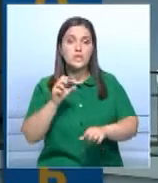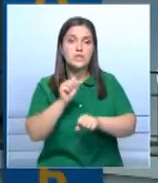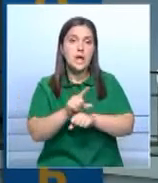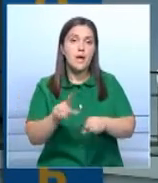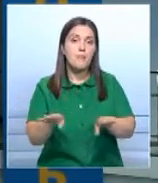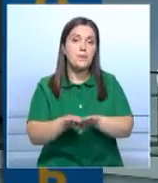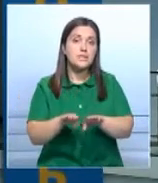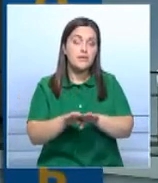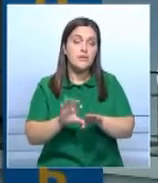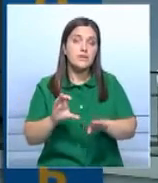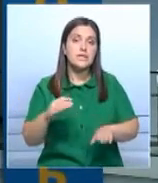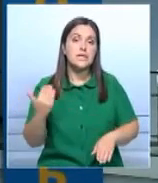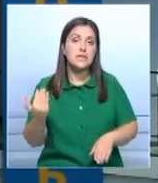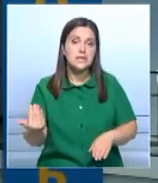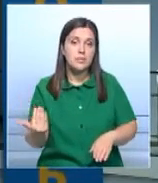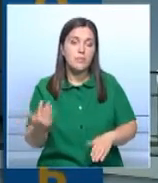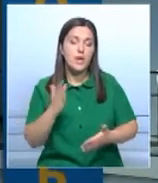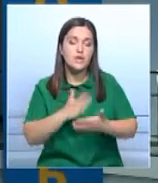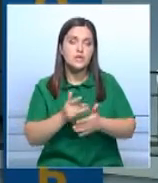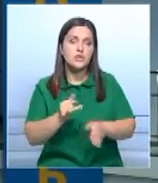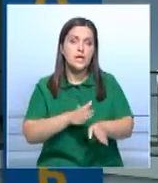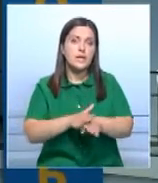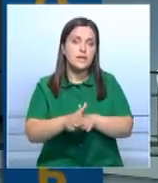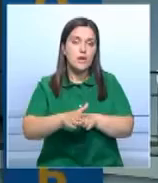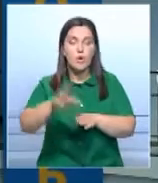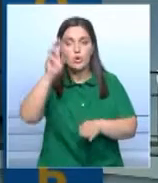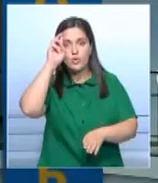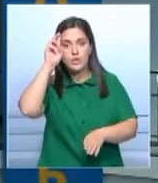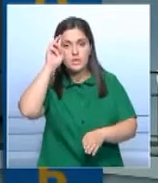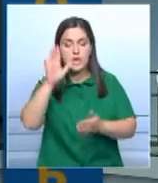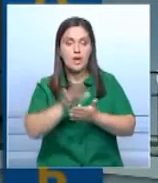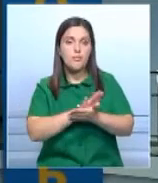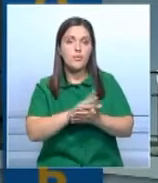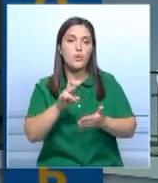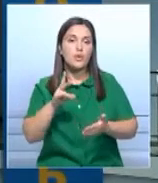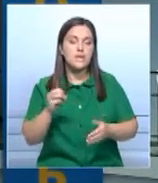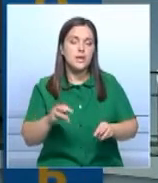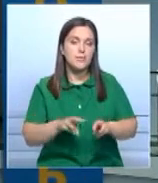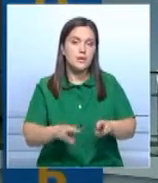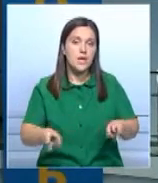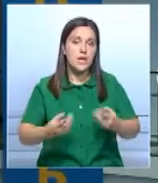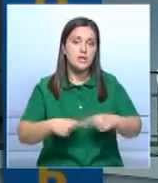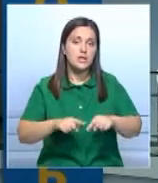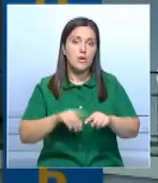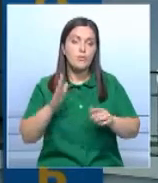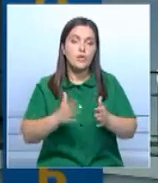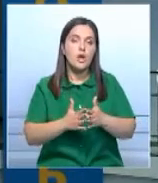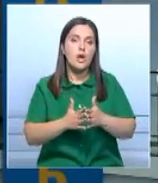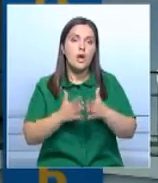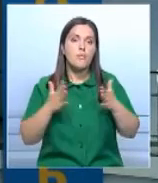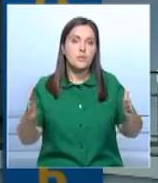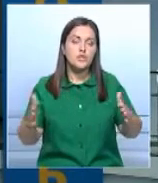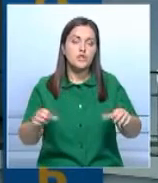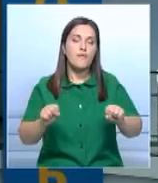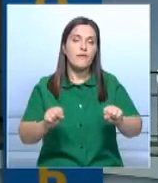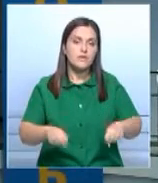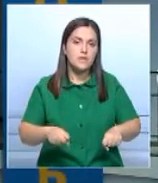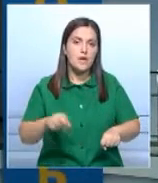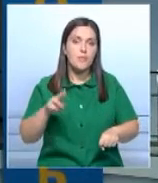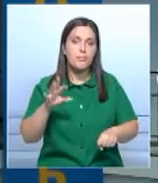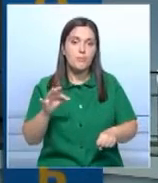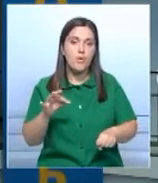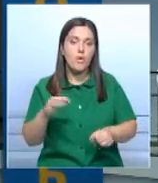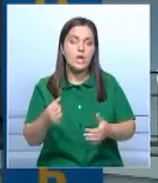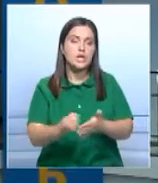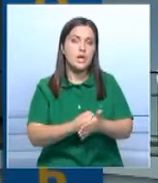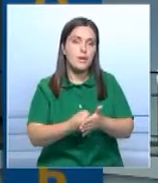ним, в рамках реализации государственных грантов у неправительственных организаций будет больше возможностей по, скажем,